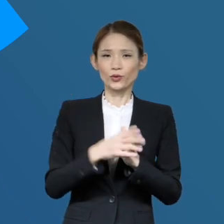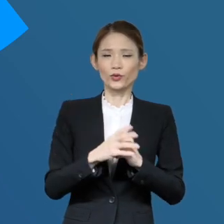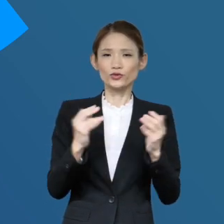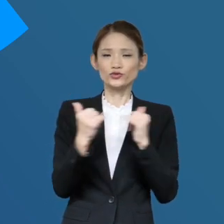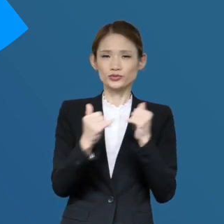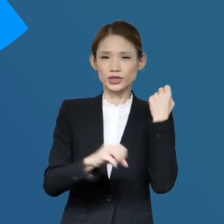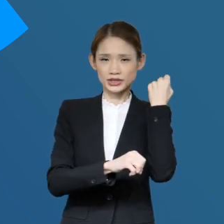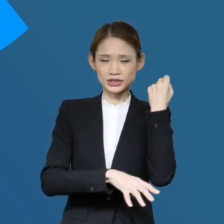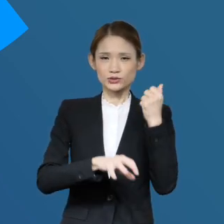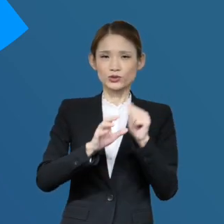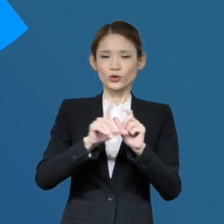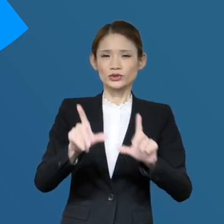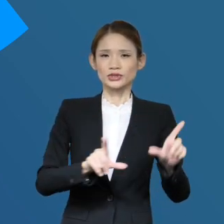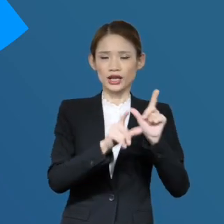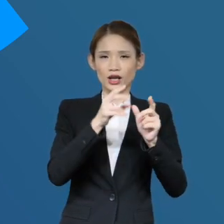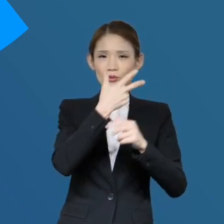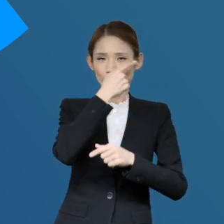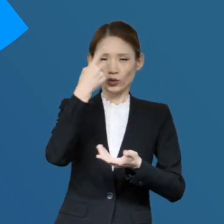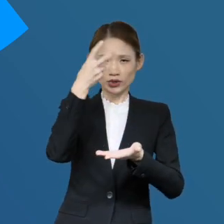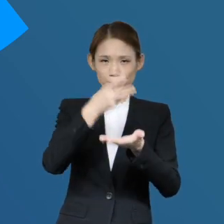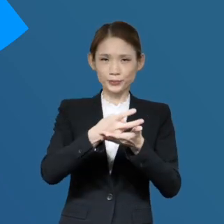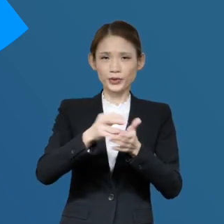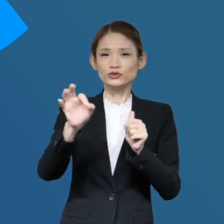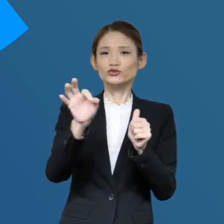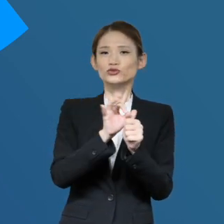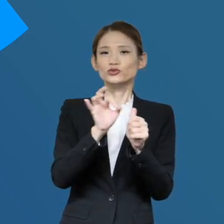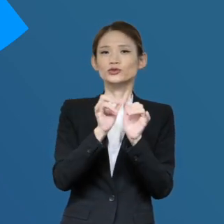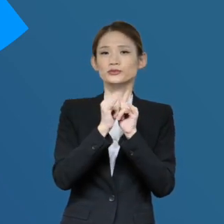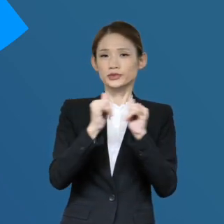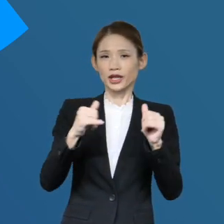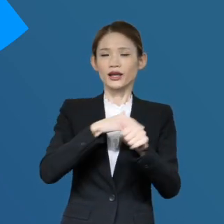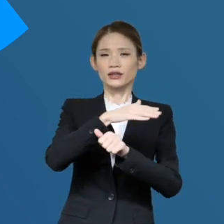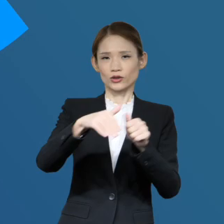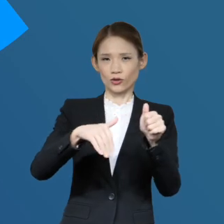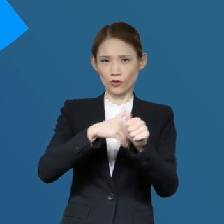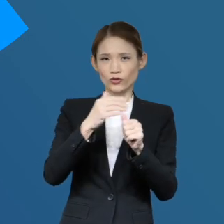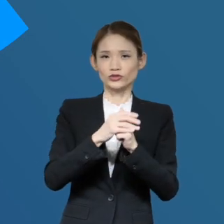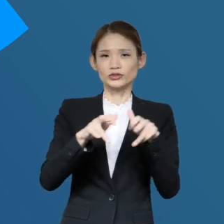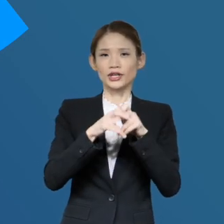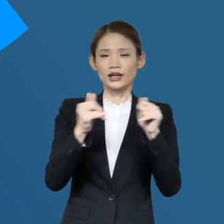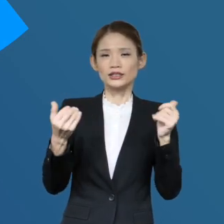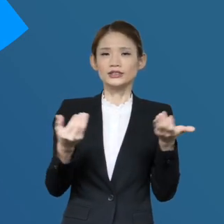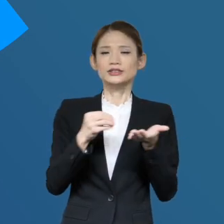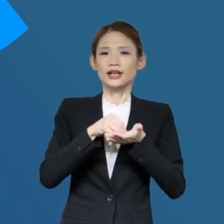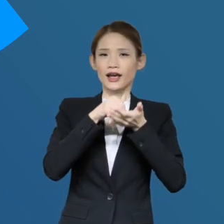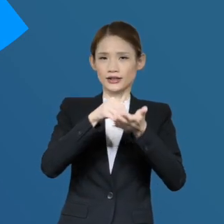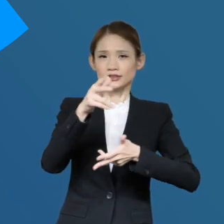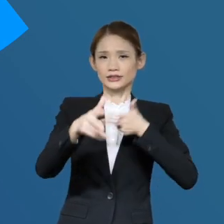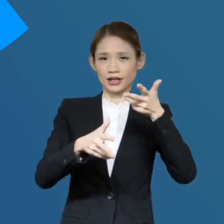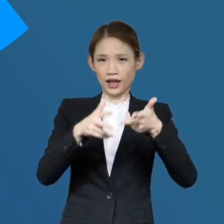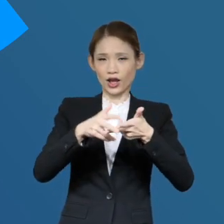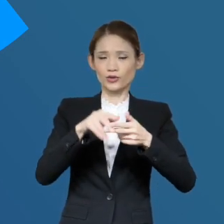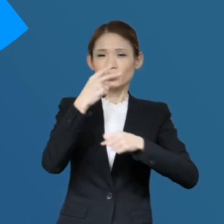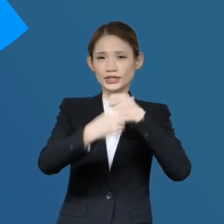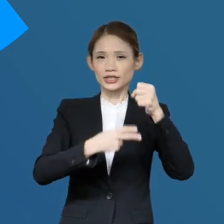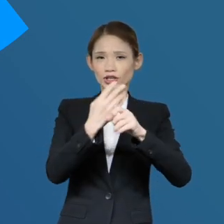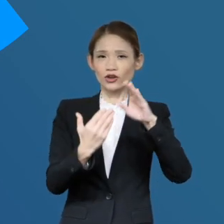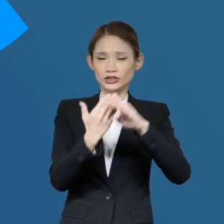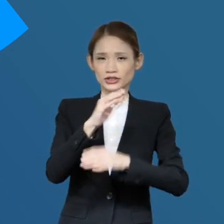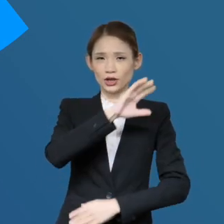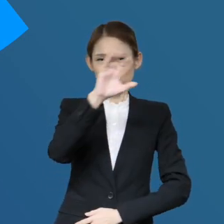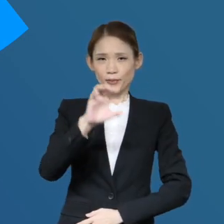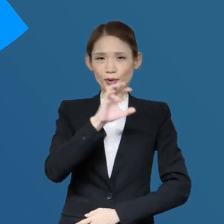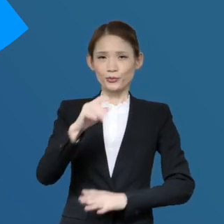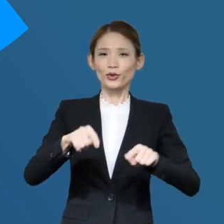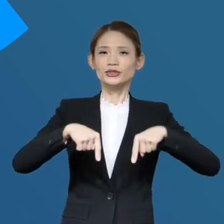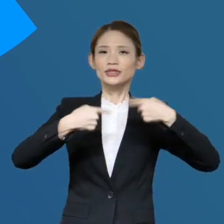또한 국민기초생활보장법에 따른 기초생활수급자의 경우에는 장애인 일자리 사업에서 2년 이상